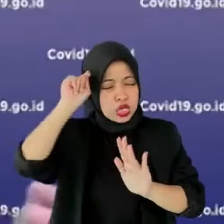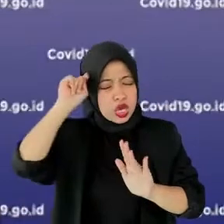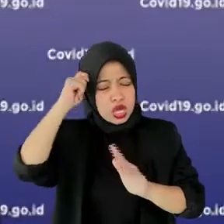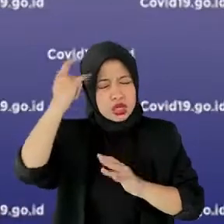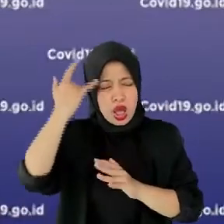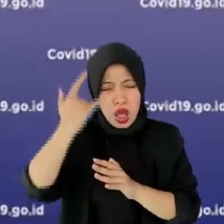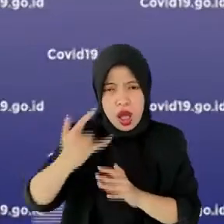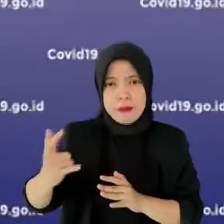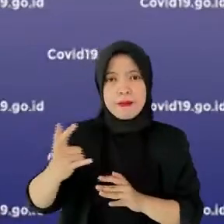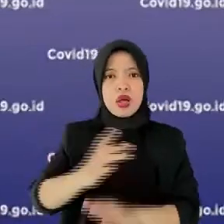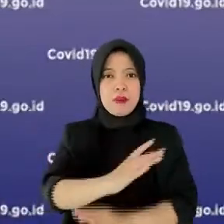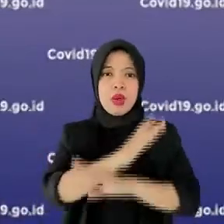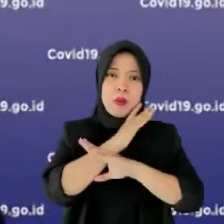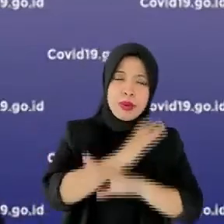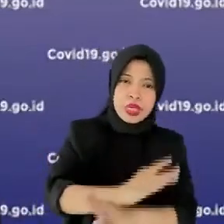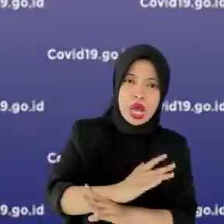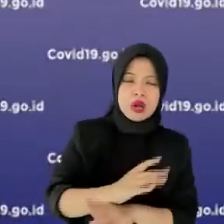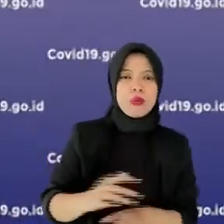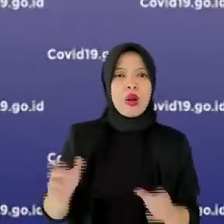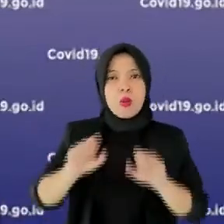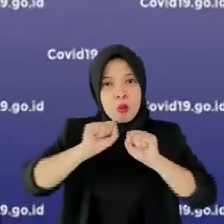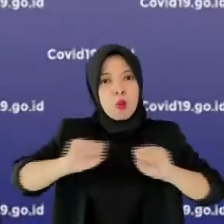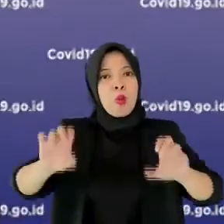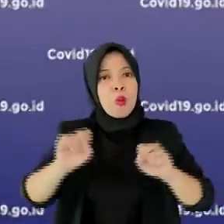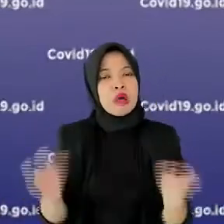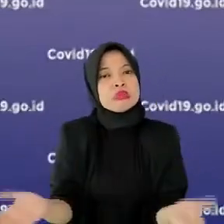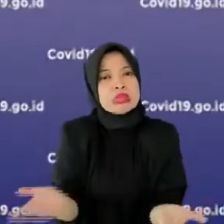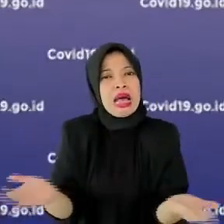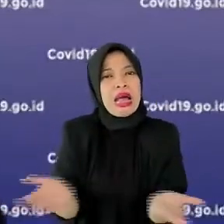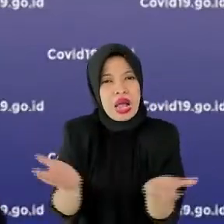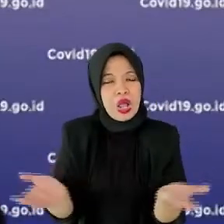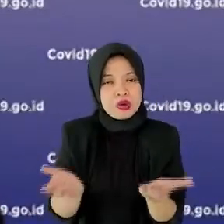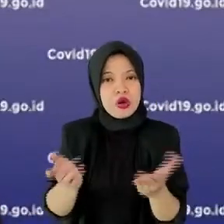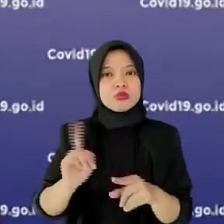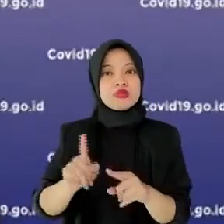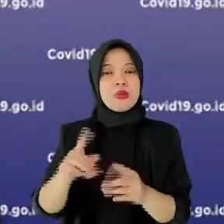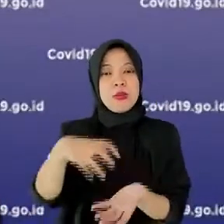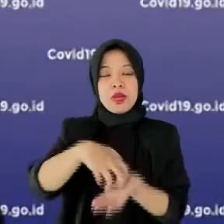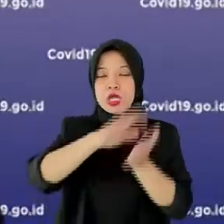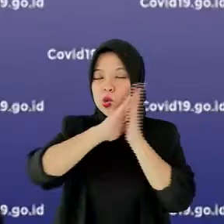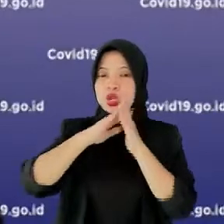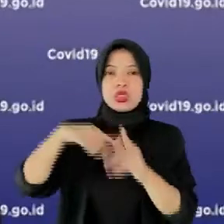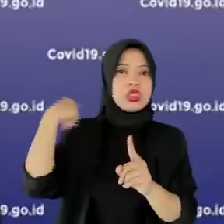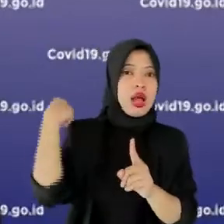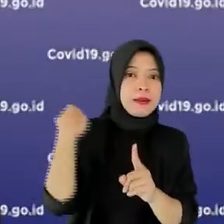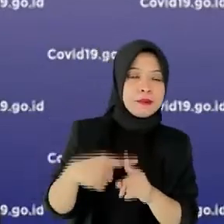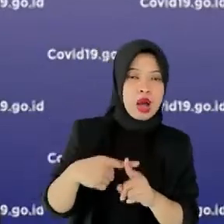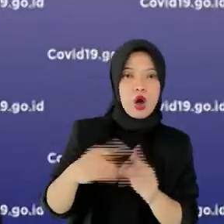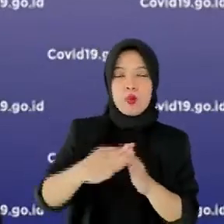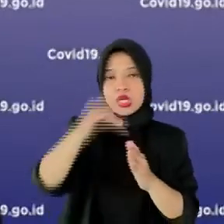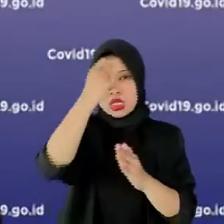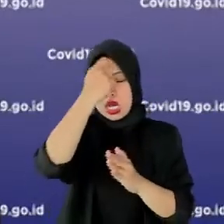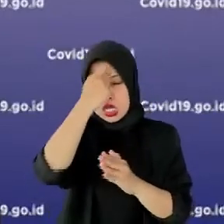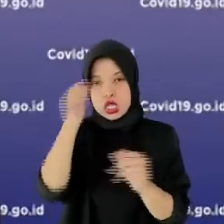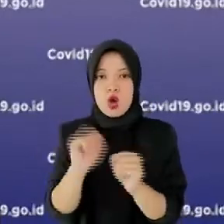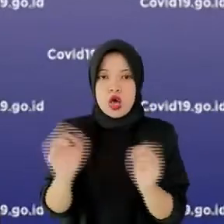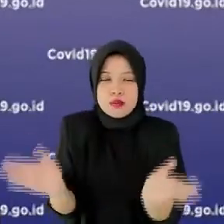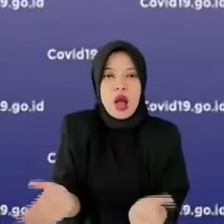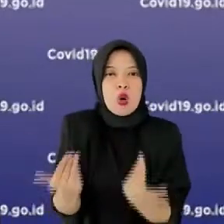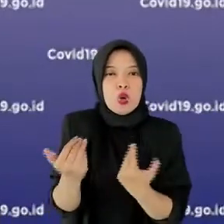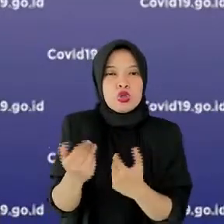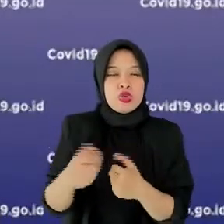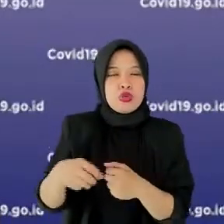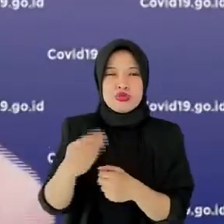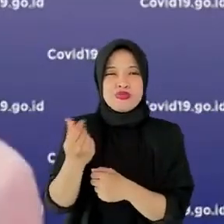Betul. Pencegahannya, preventifnya, promotifnya. Karena dengan menambah tempat tidur, mendirikan rumah sakit darurat, ini bukan hal